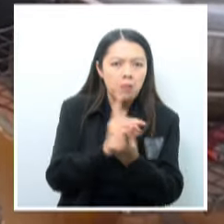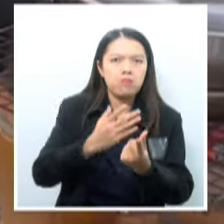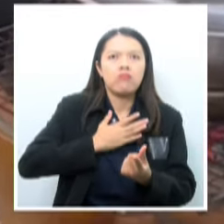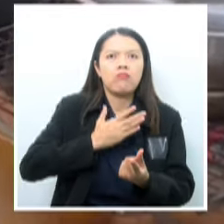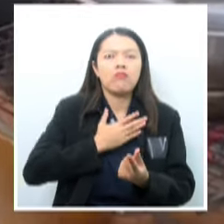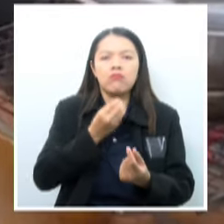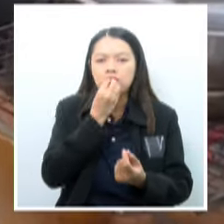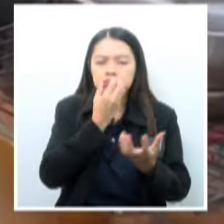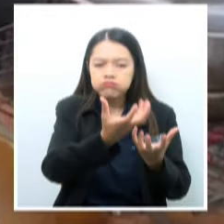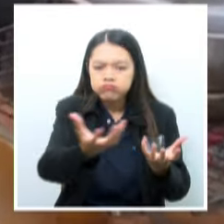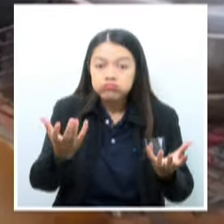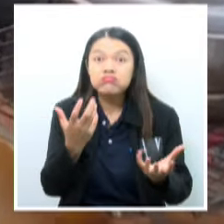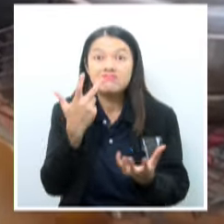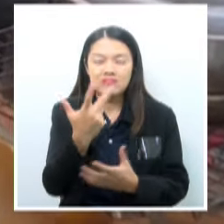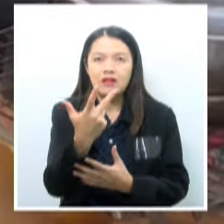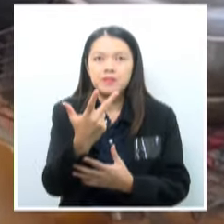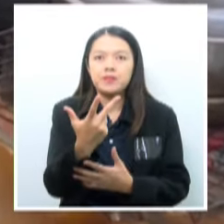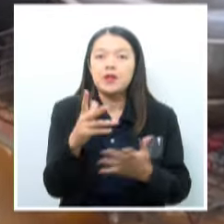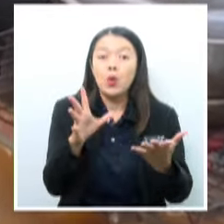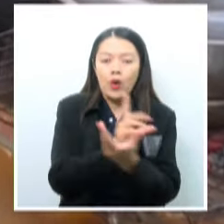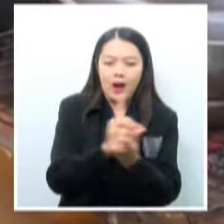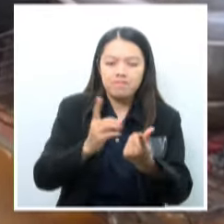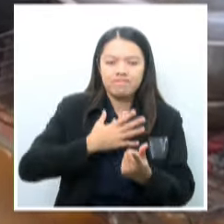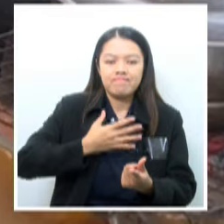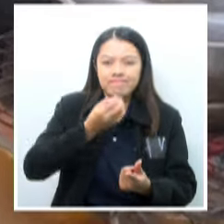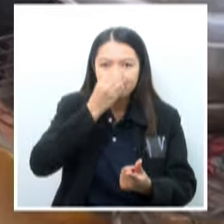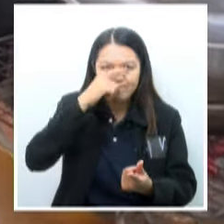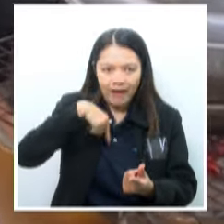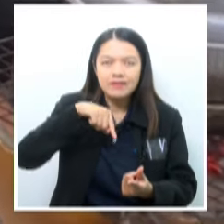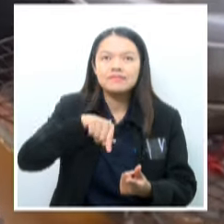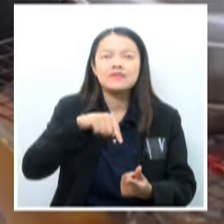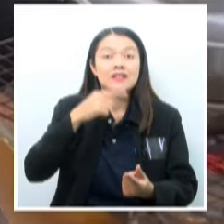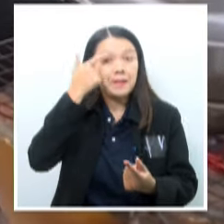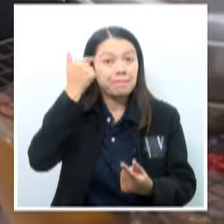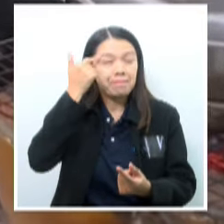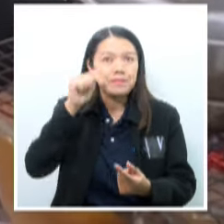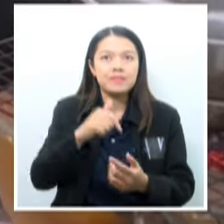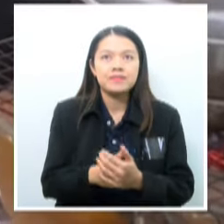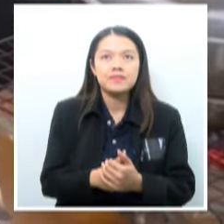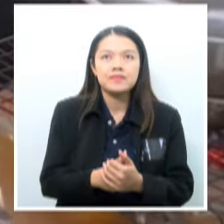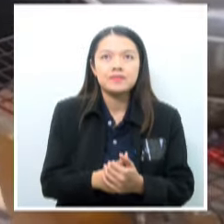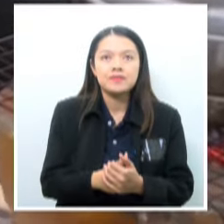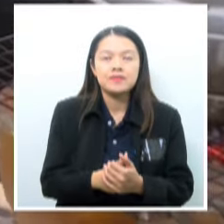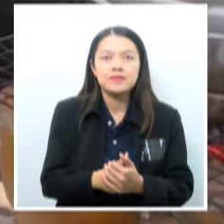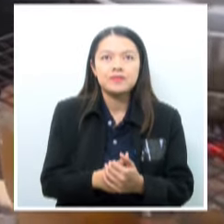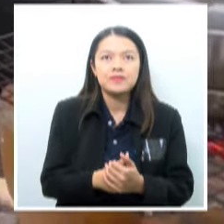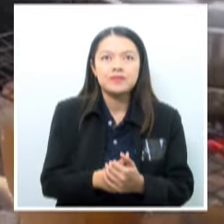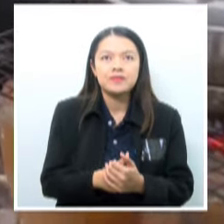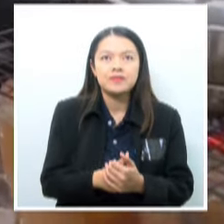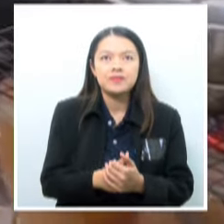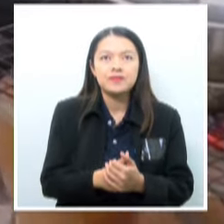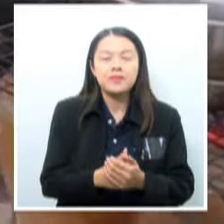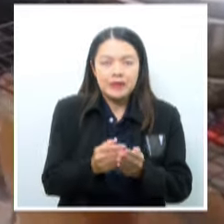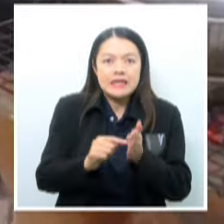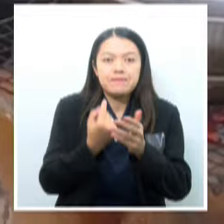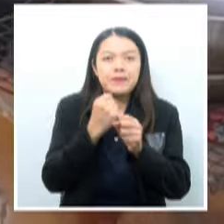าหาร3อย่างนี้นะคะก็จะเป็นประเพณีของชาวไทยทรงดำค่ะเอาไปร่วมในการทำอาหารนะคะ1ปีมี1ครั้งด้วยกันค่ะ งั้นพวกเราเริ่มทำ